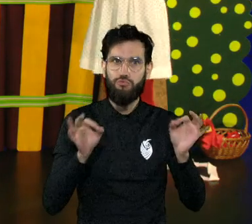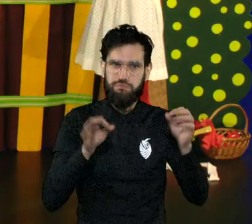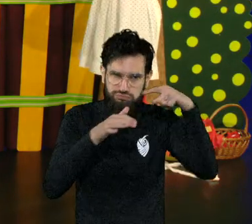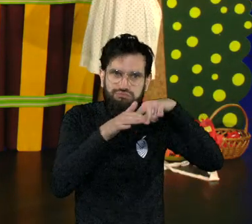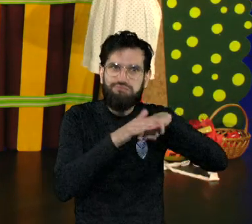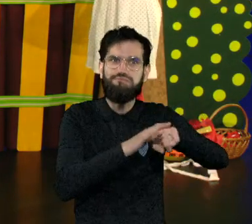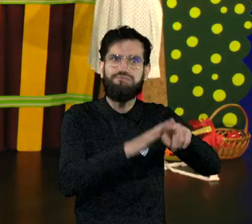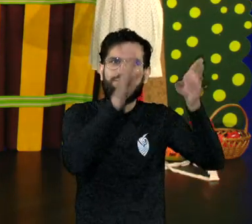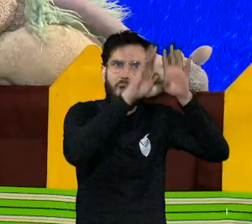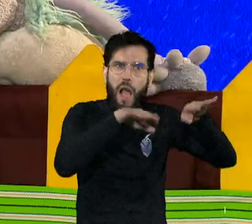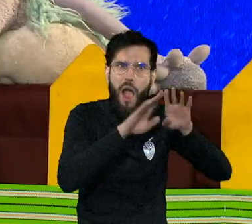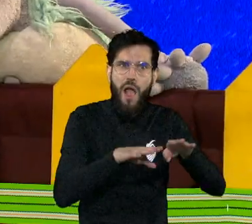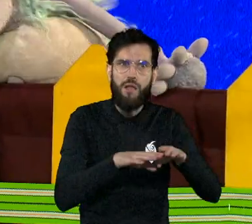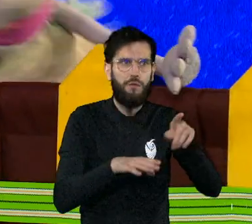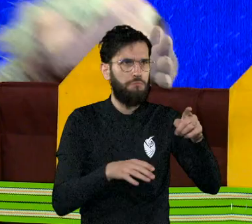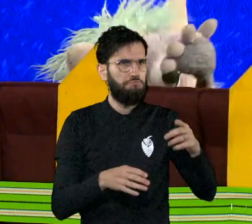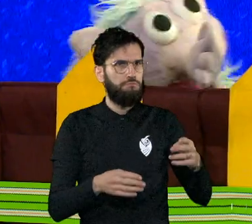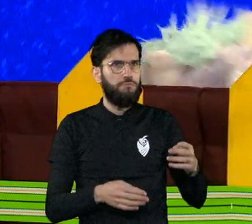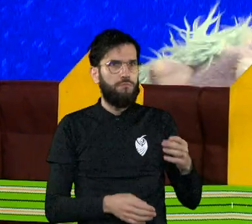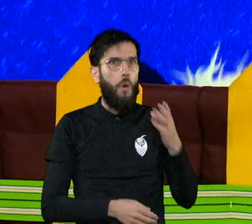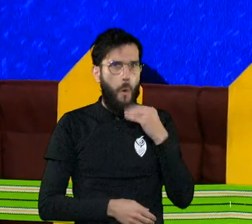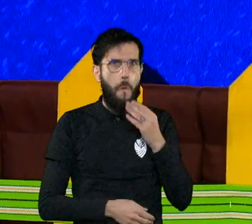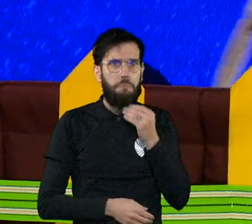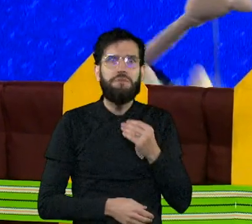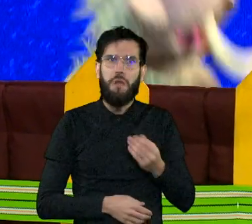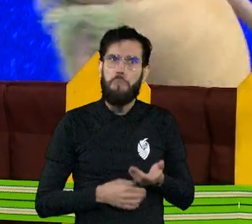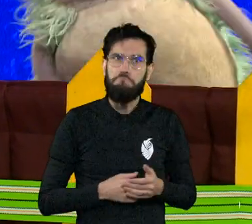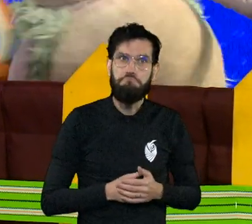Džungla. Hlavne tá opica.